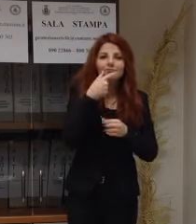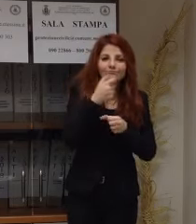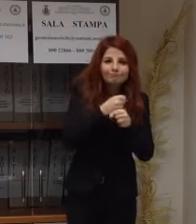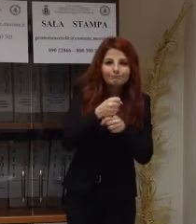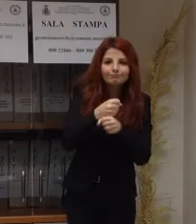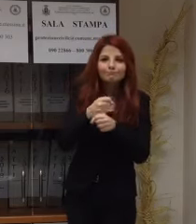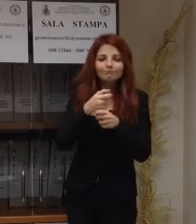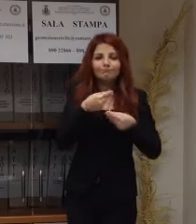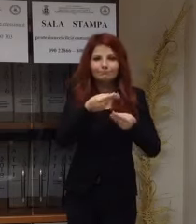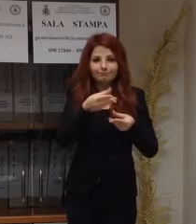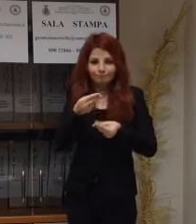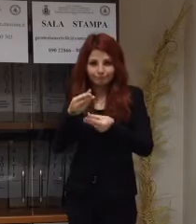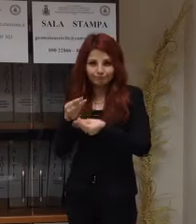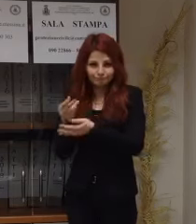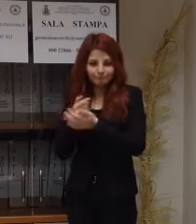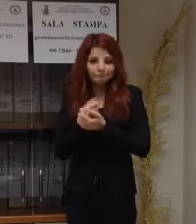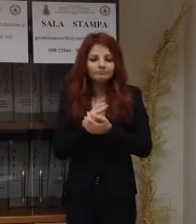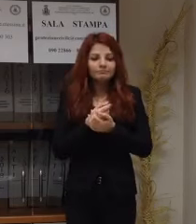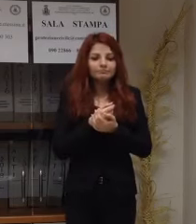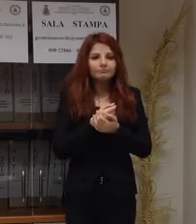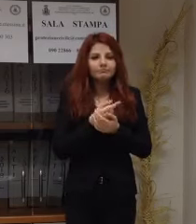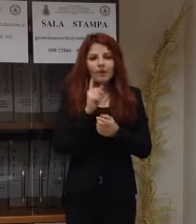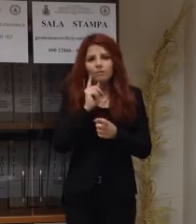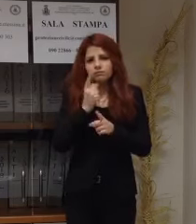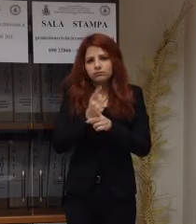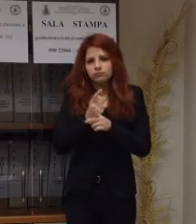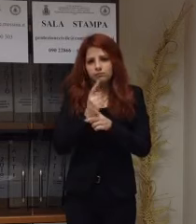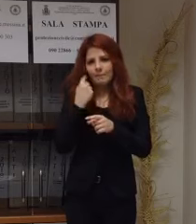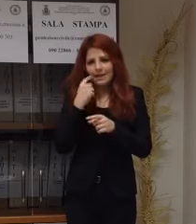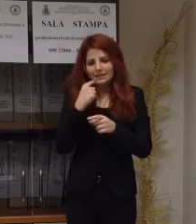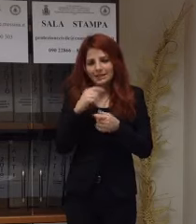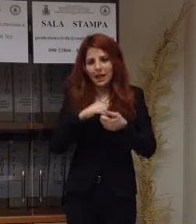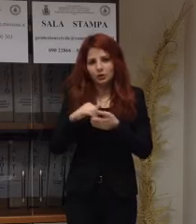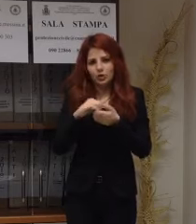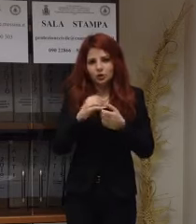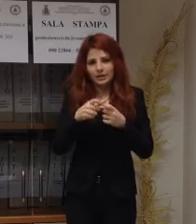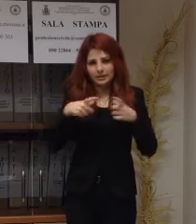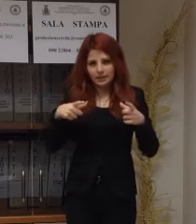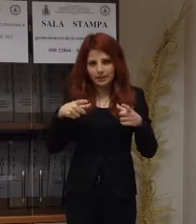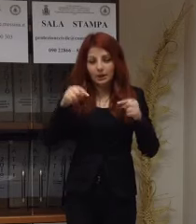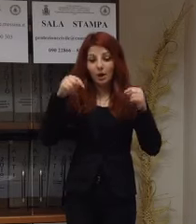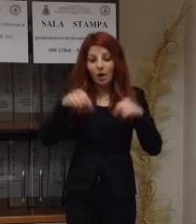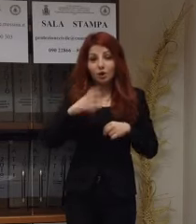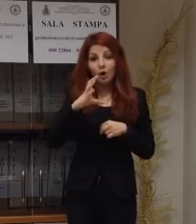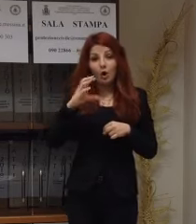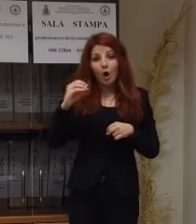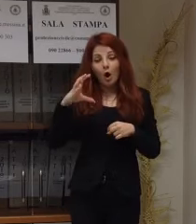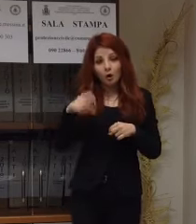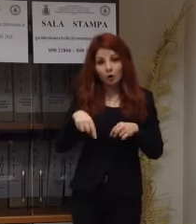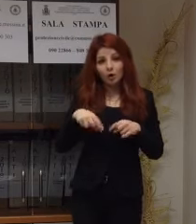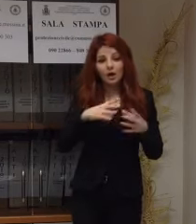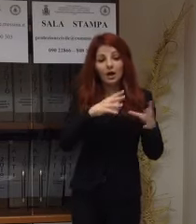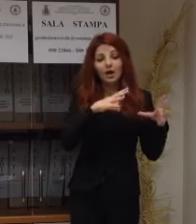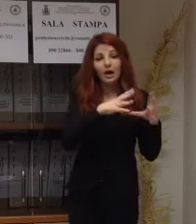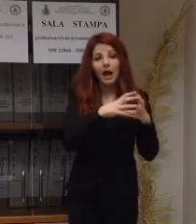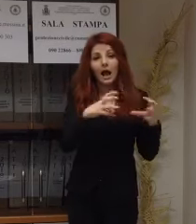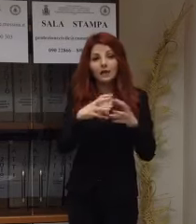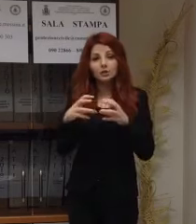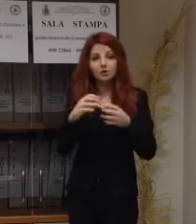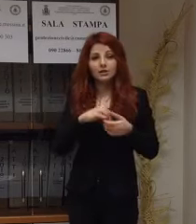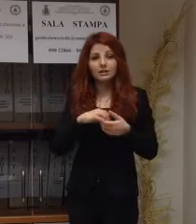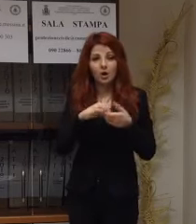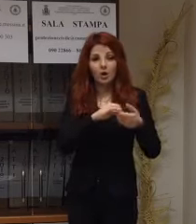sociale della Messina Social City, e le associazioni intervenute oggi al COC sono state 8 per un totale di 35